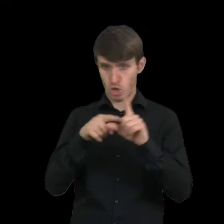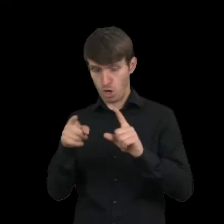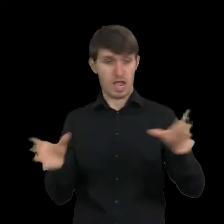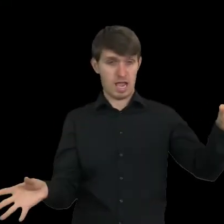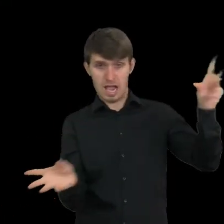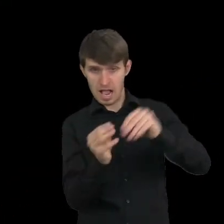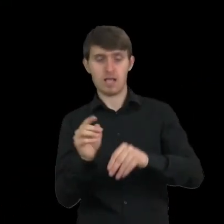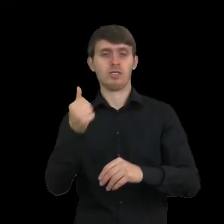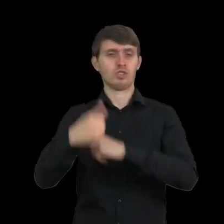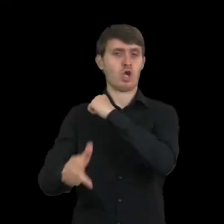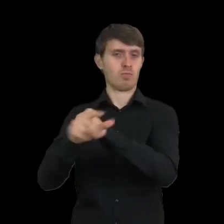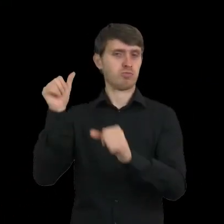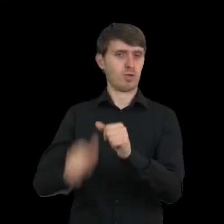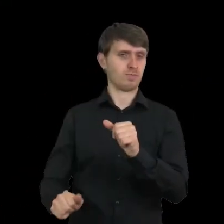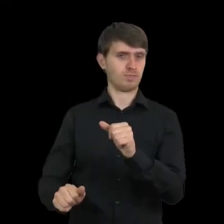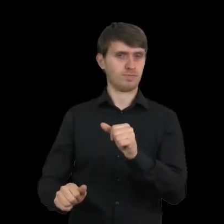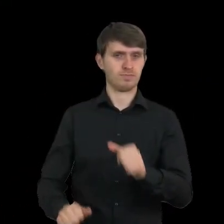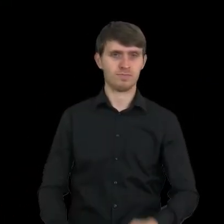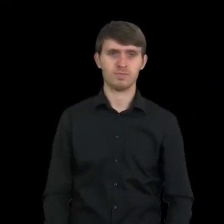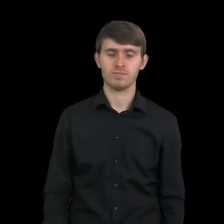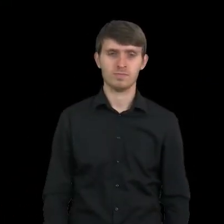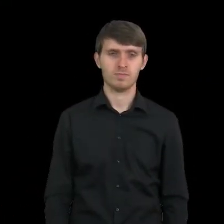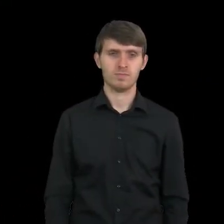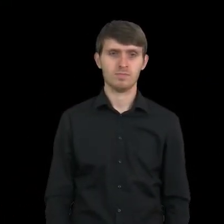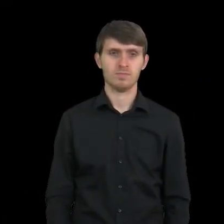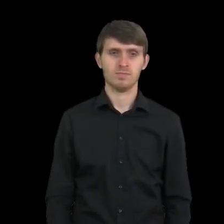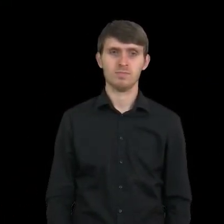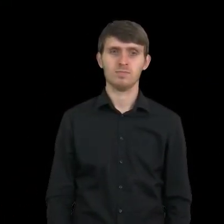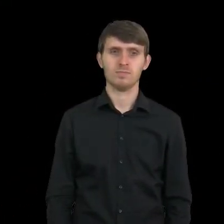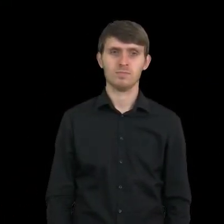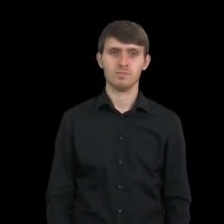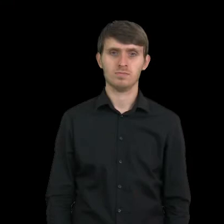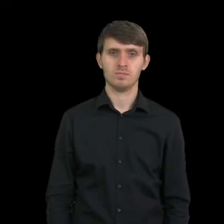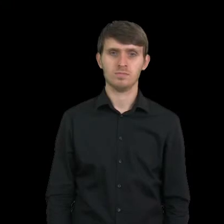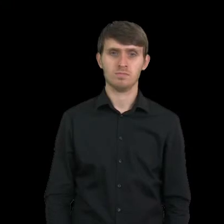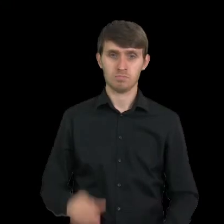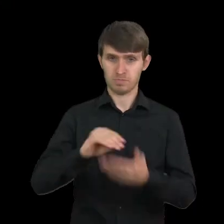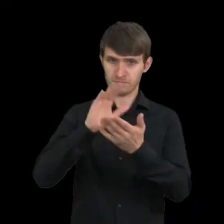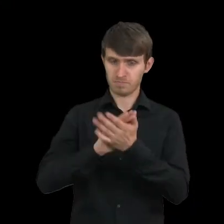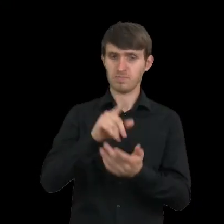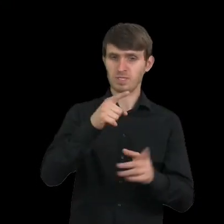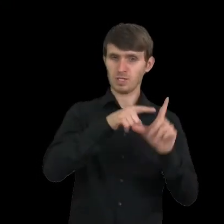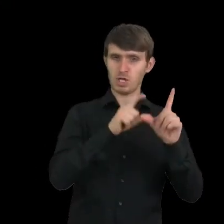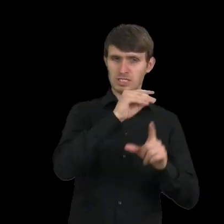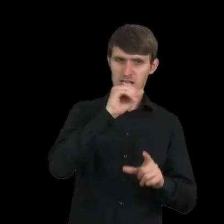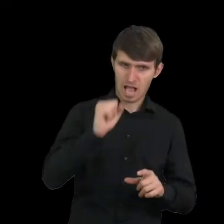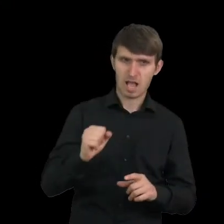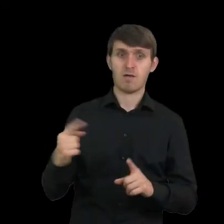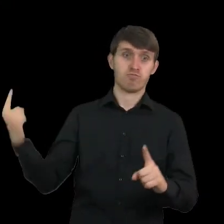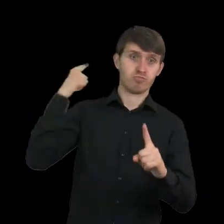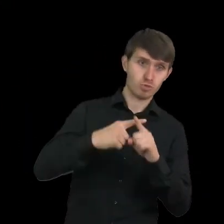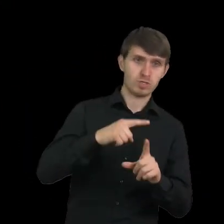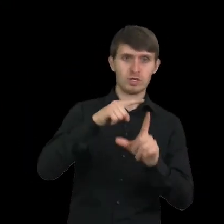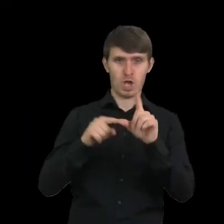które sumują się do 180 stopni. I możemy sobie to zapisać. Czyli miara kąta